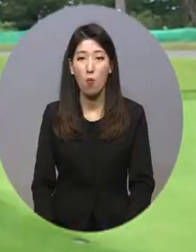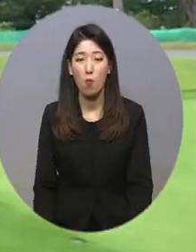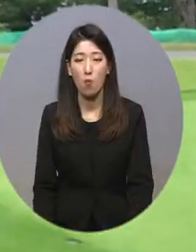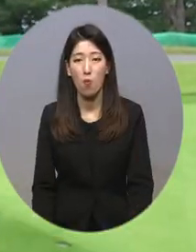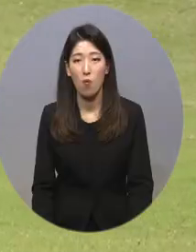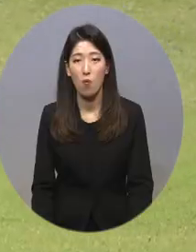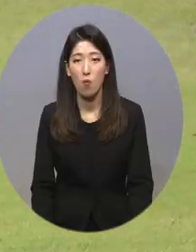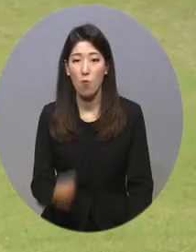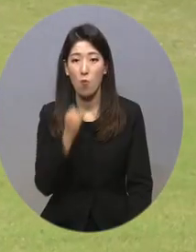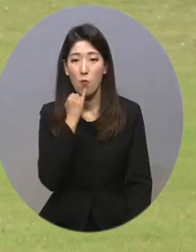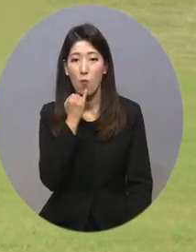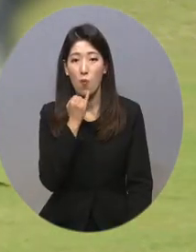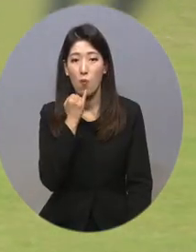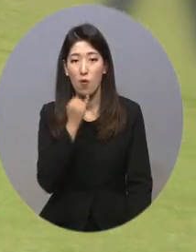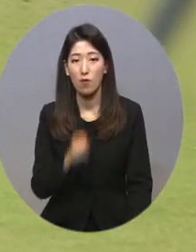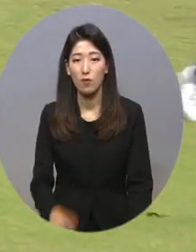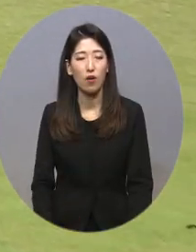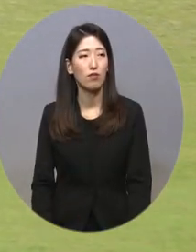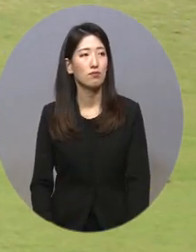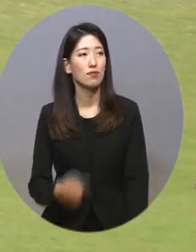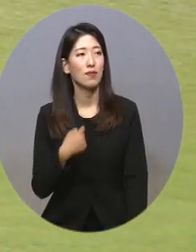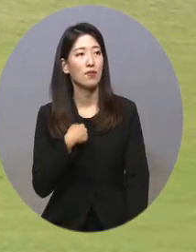나 뺀, 나 뺀. 이렇게 하려고 그런 건 아니었는데.